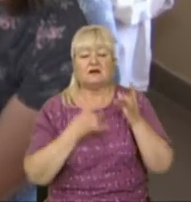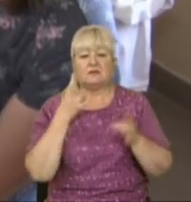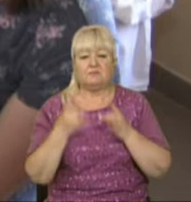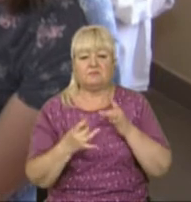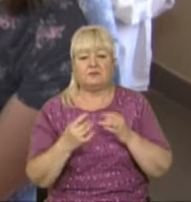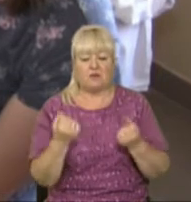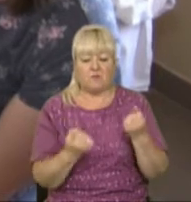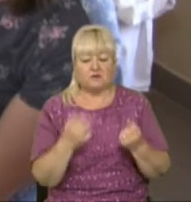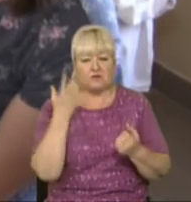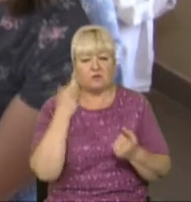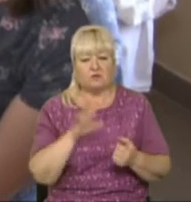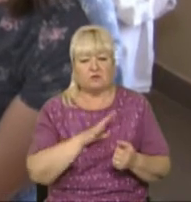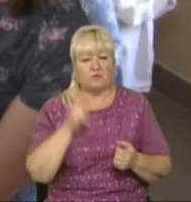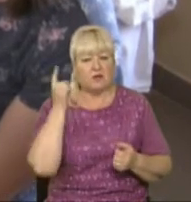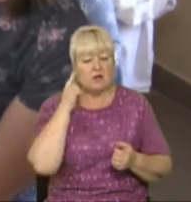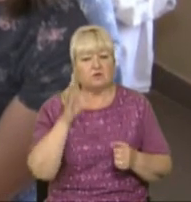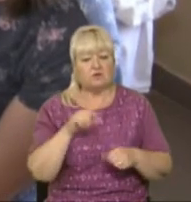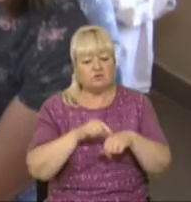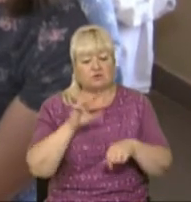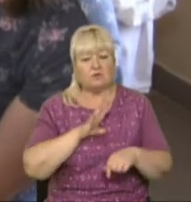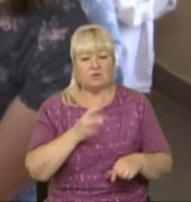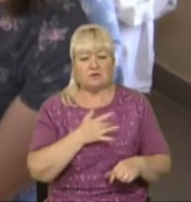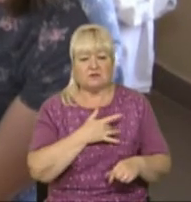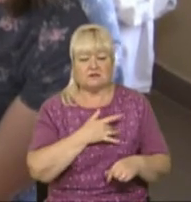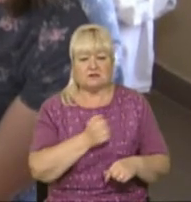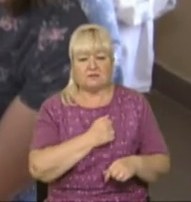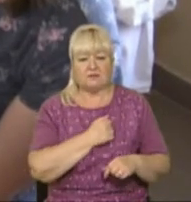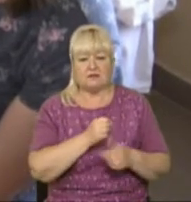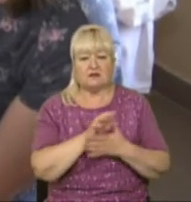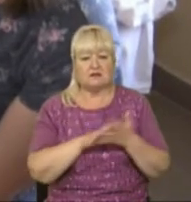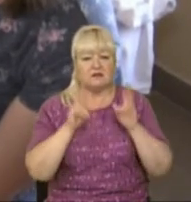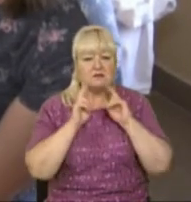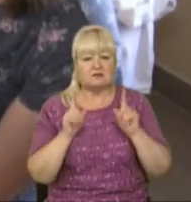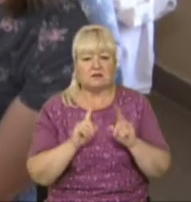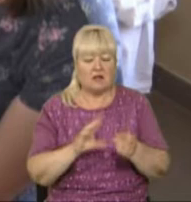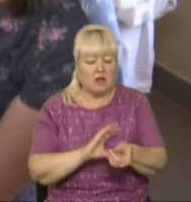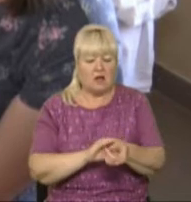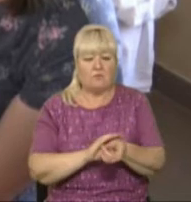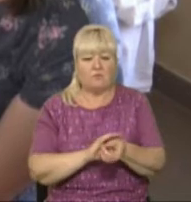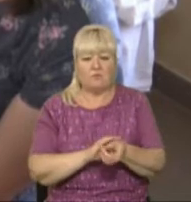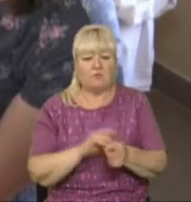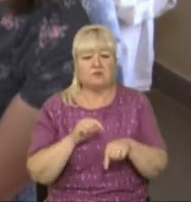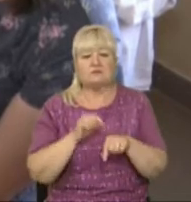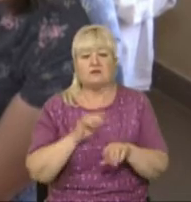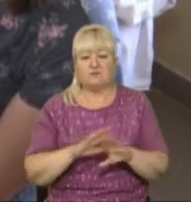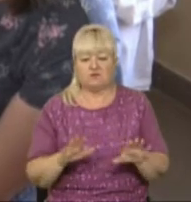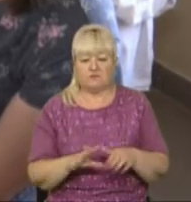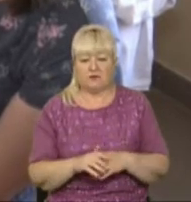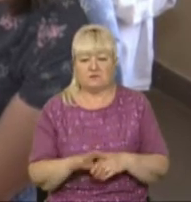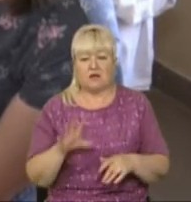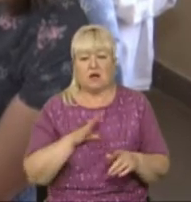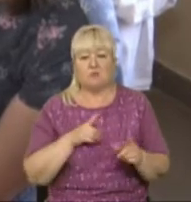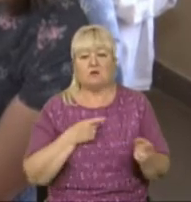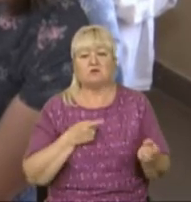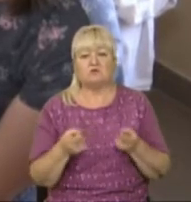то було чутно серцебиття. Далі не знали, що буде. Пульс не відчувався, пульс, тому що були